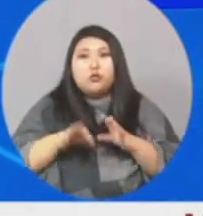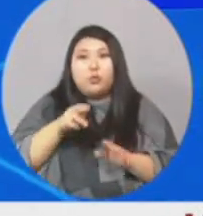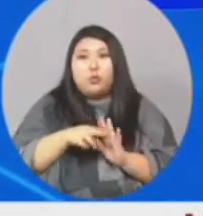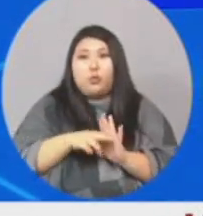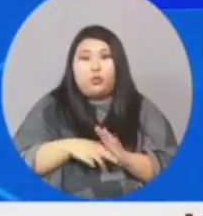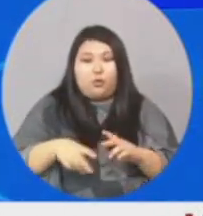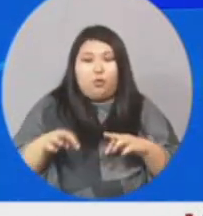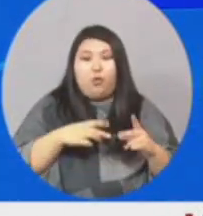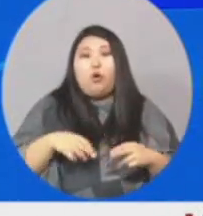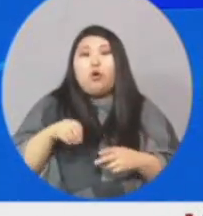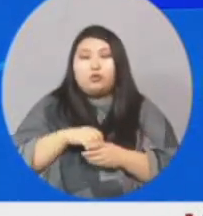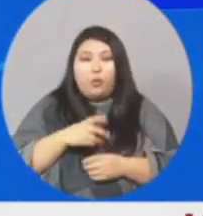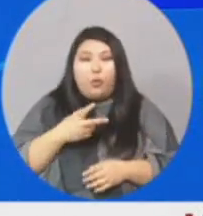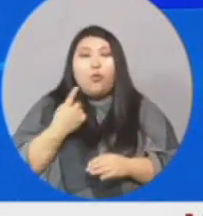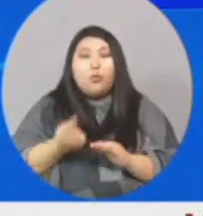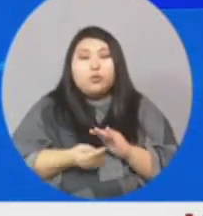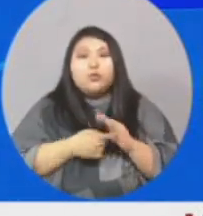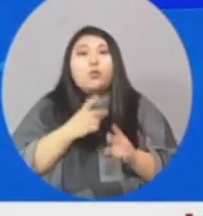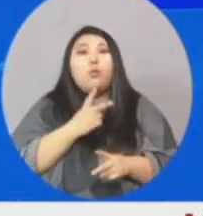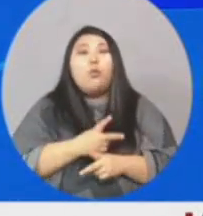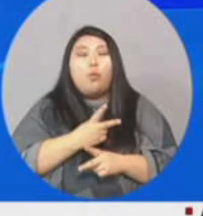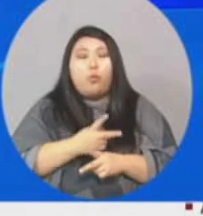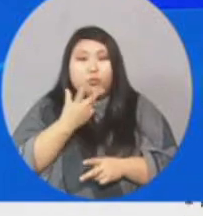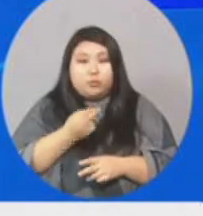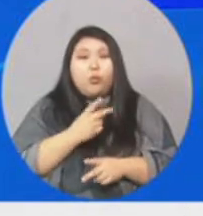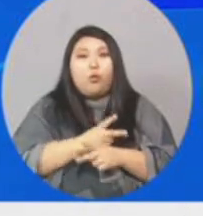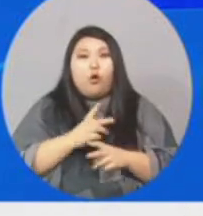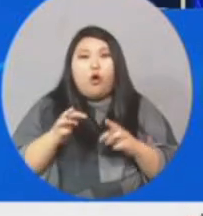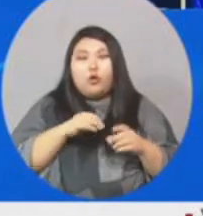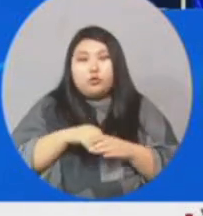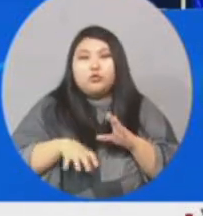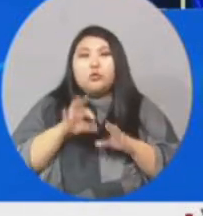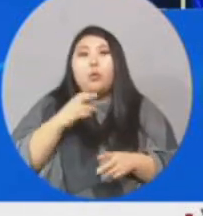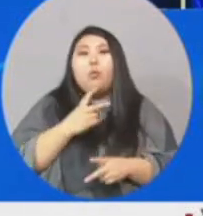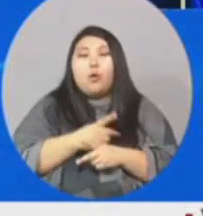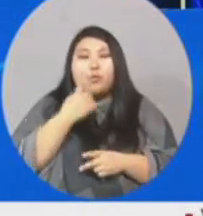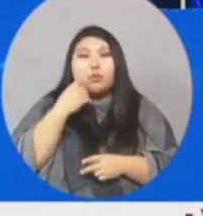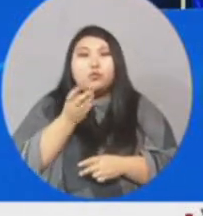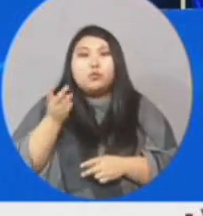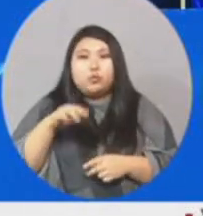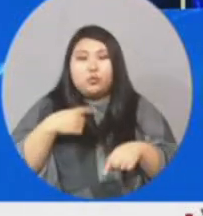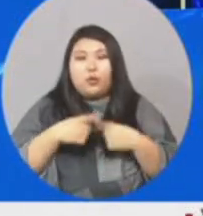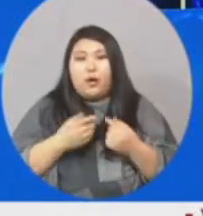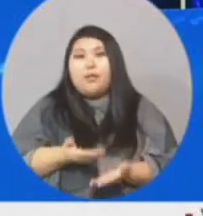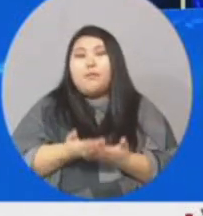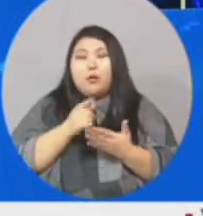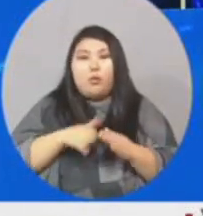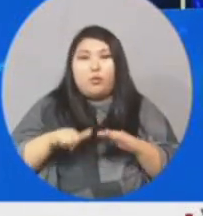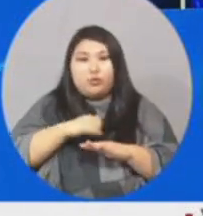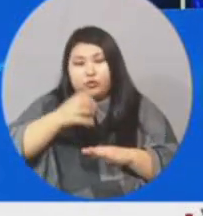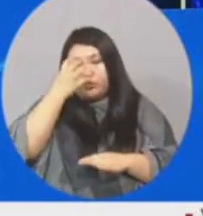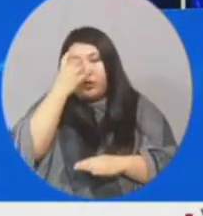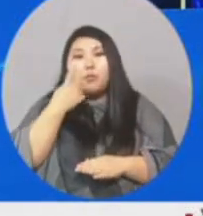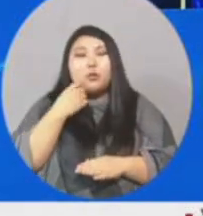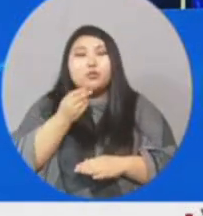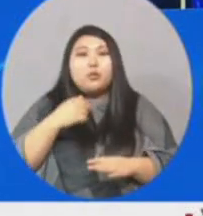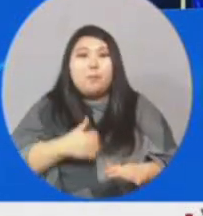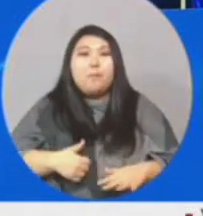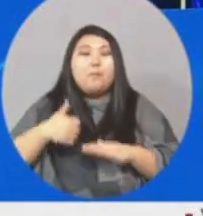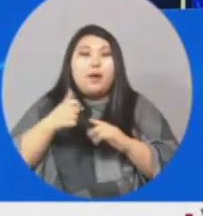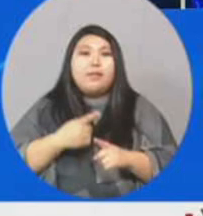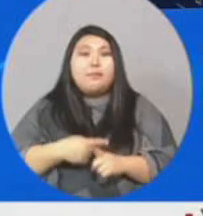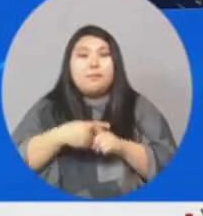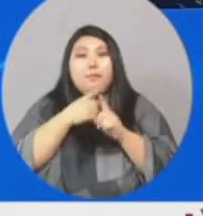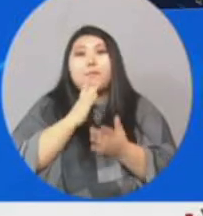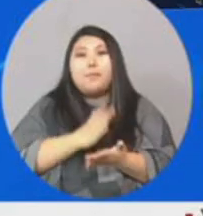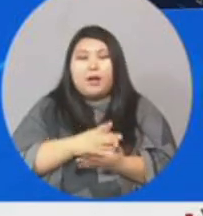оруулна. Үндсэн хуульд өөрчлөлт оруулж, сонгуулийн хуульд эмэгтэй гишүүдийн квотыг нэмсэн. Энэ нь улс төрдөх эмэгтэйчүүдийн мандалллыг нэмэгдүүлж байгаа